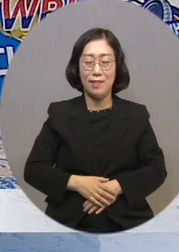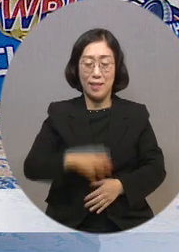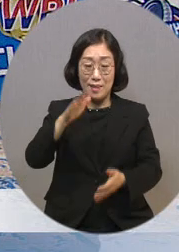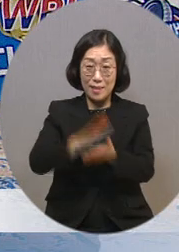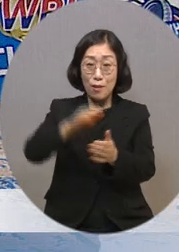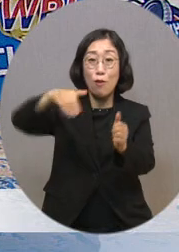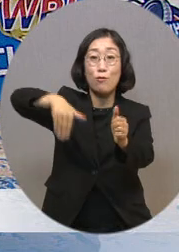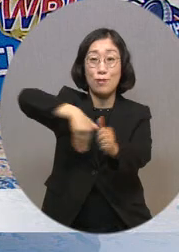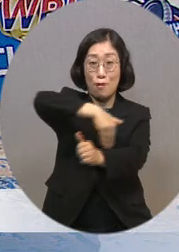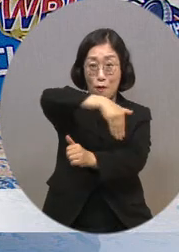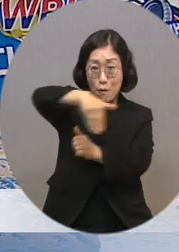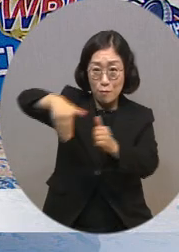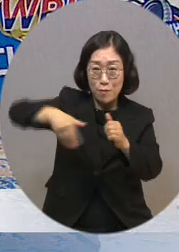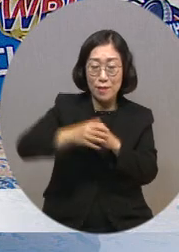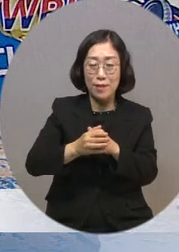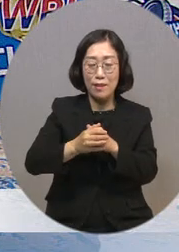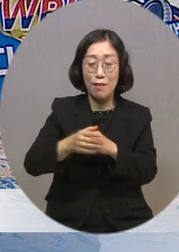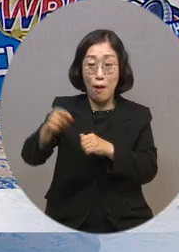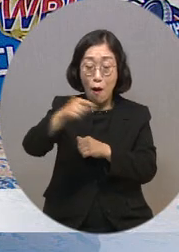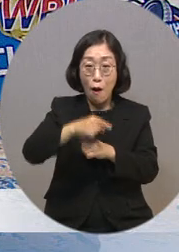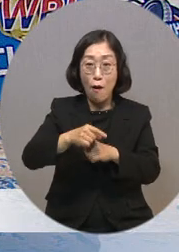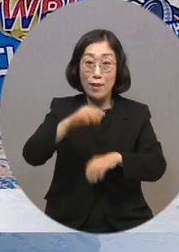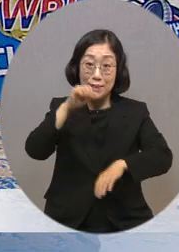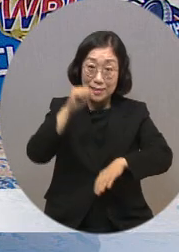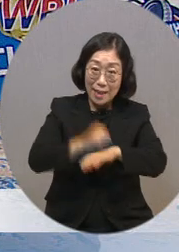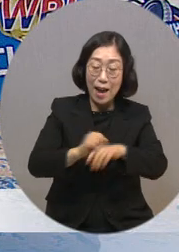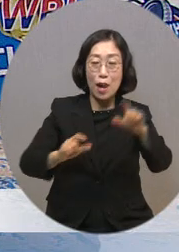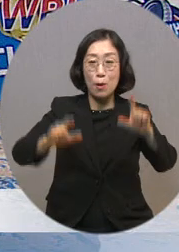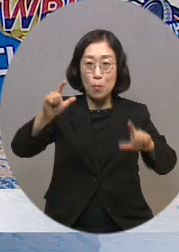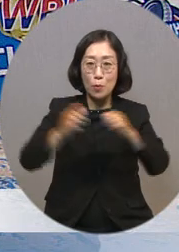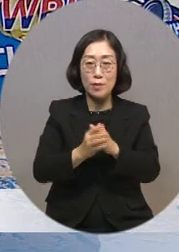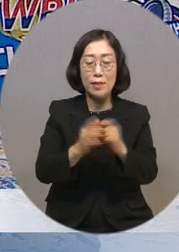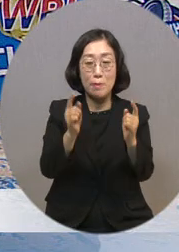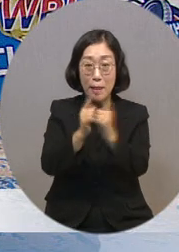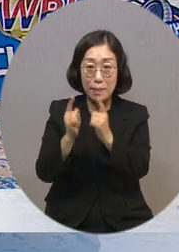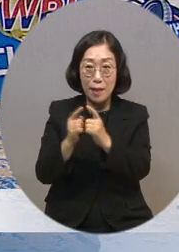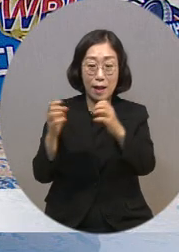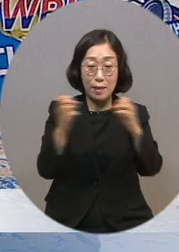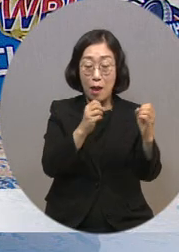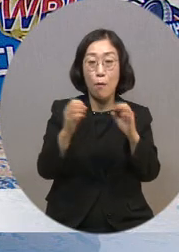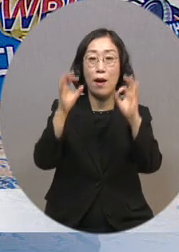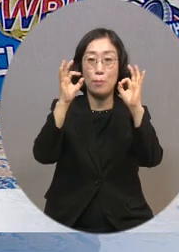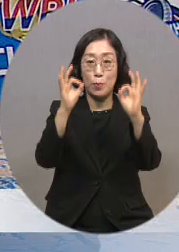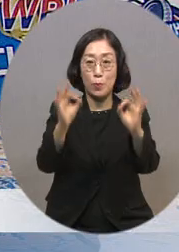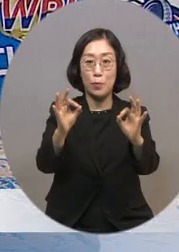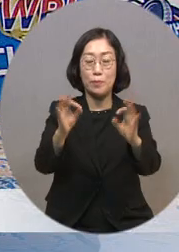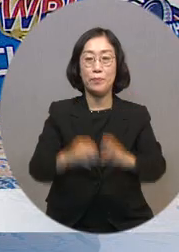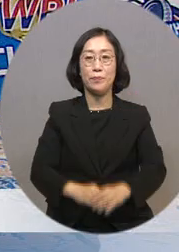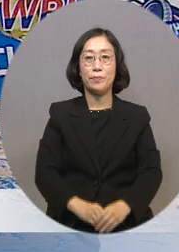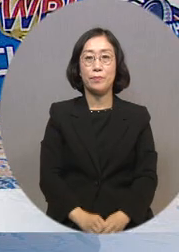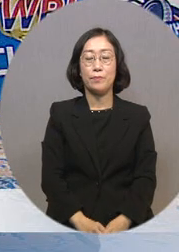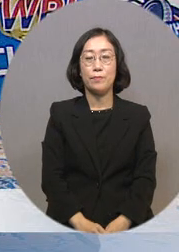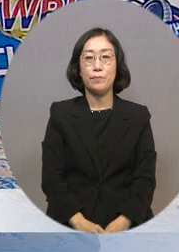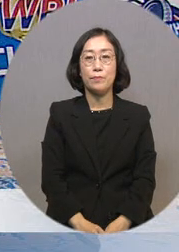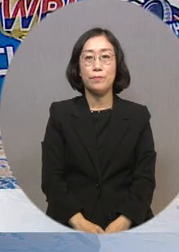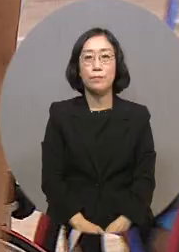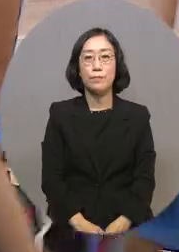가득했던 2024 시즌 주인공이 된 순간에 승리 요정들을 만나러 박성용 기자가 다녀왔습니다.